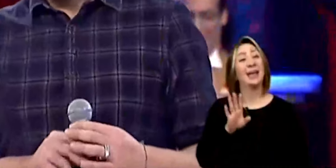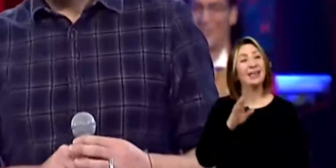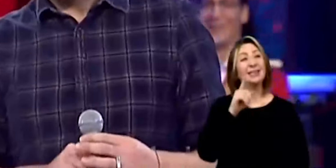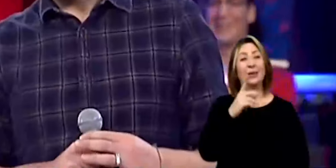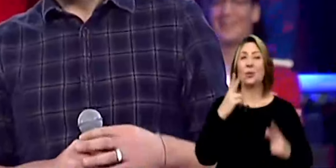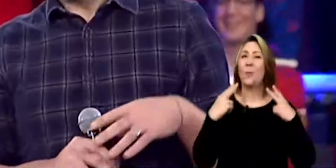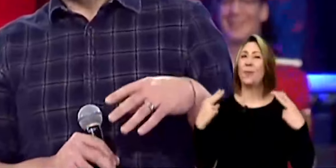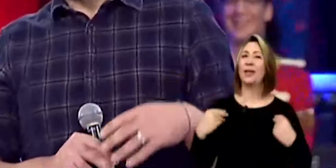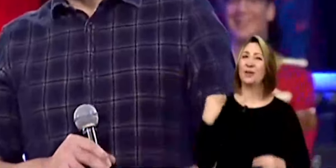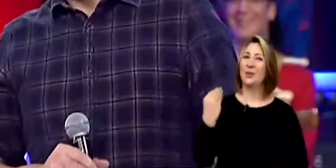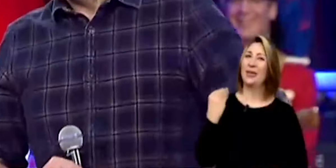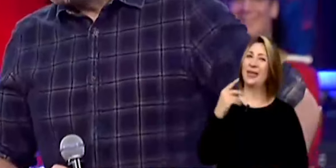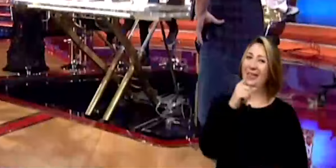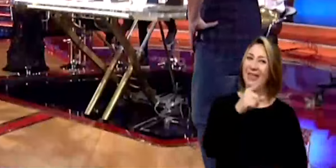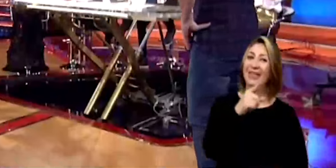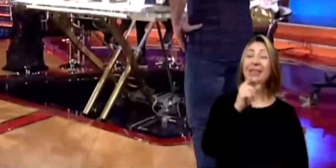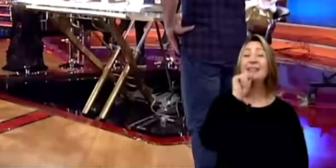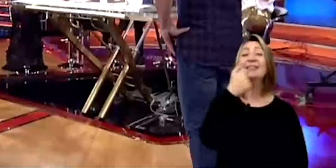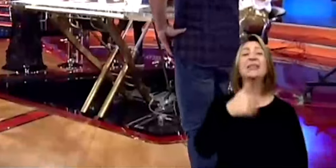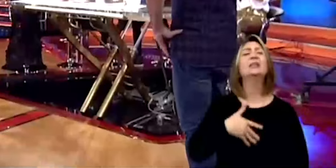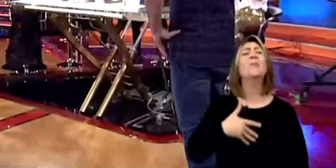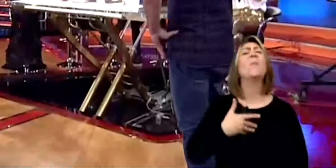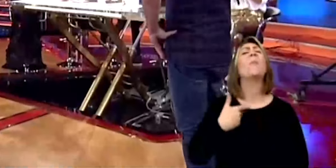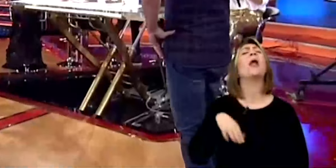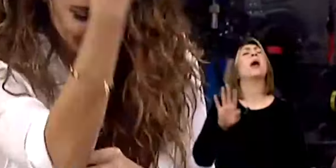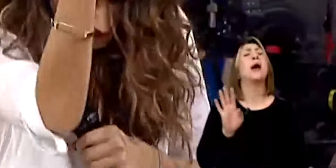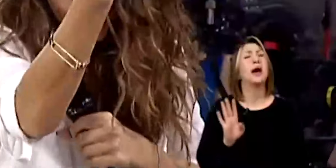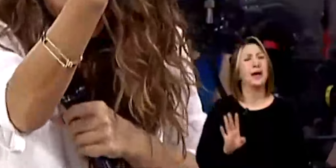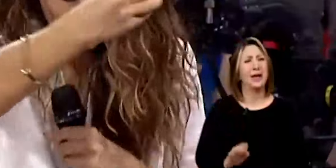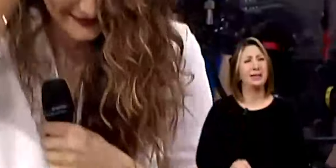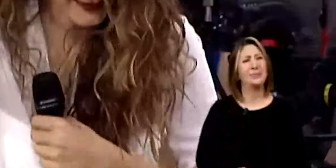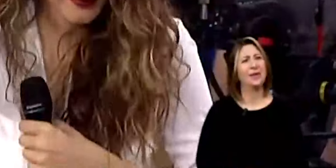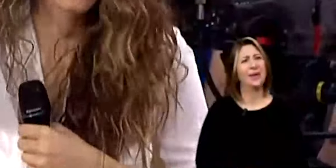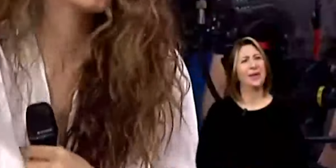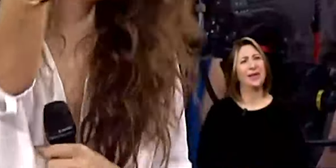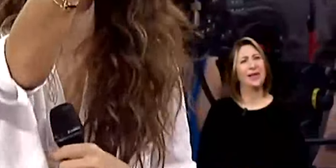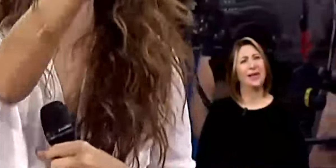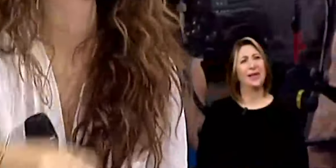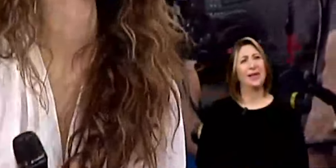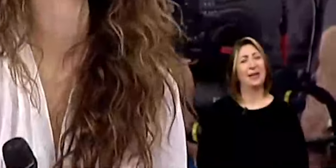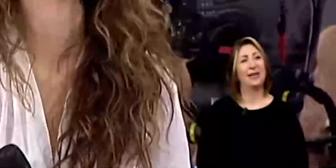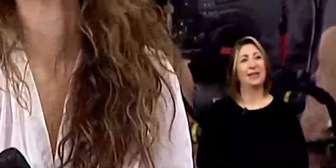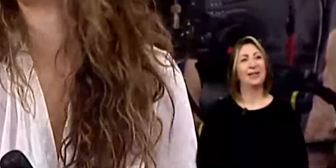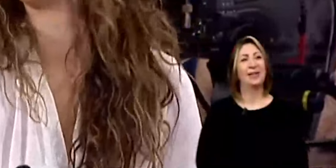Aynen. Gayet güzel gömlemin. Sen hiç merak etme.